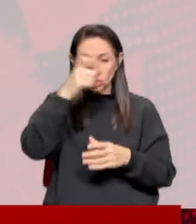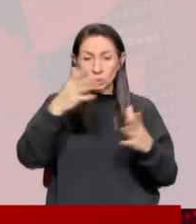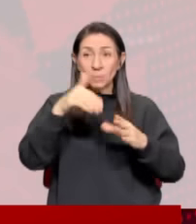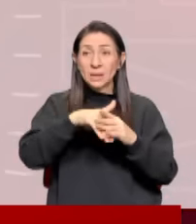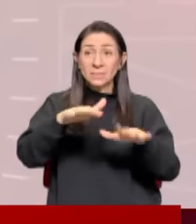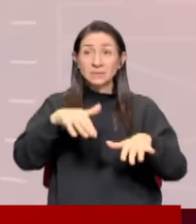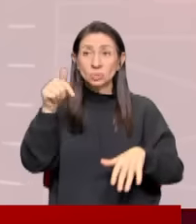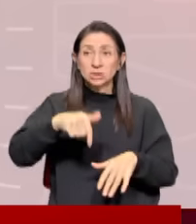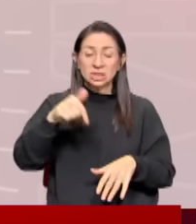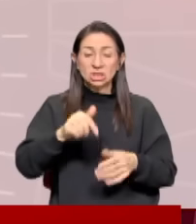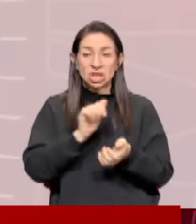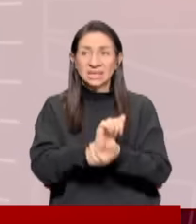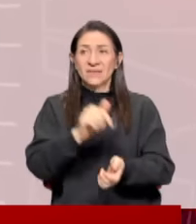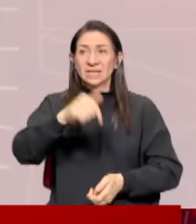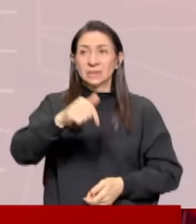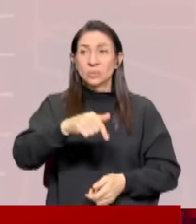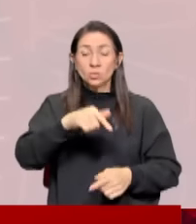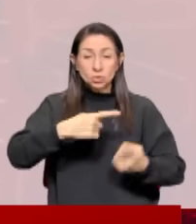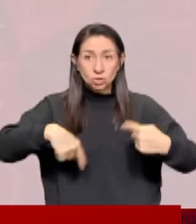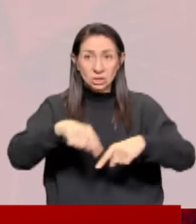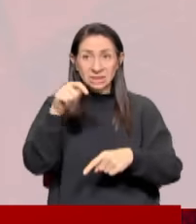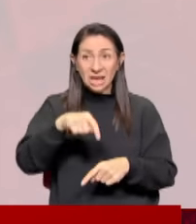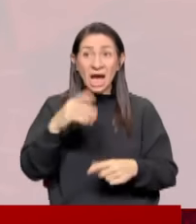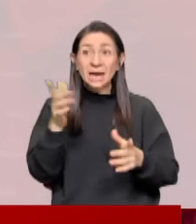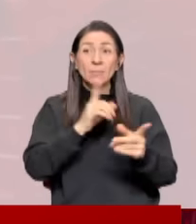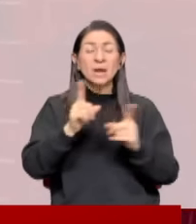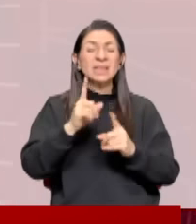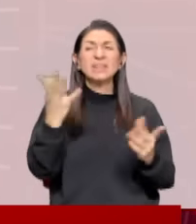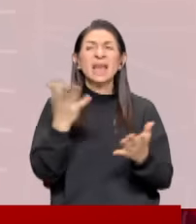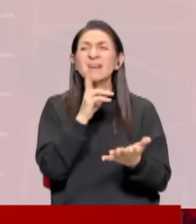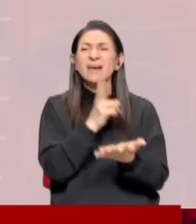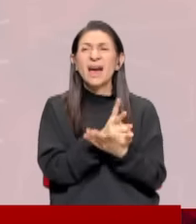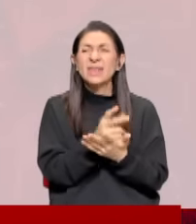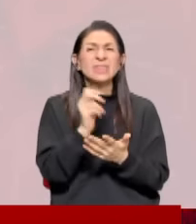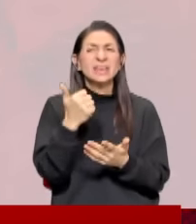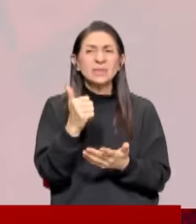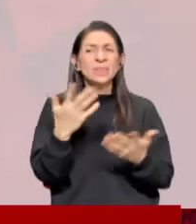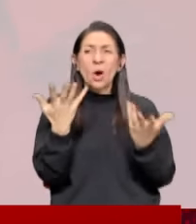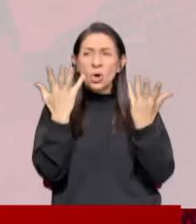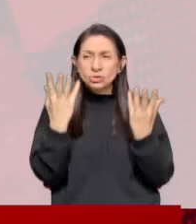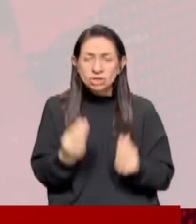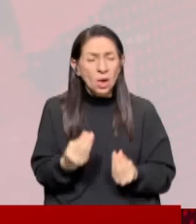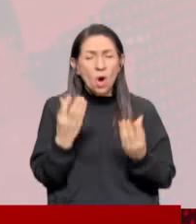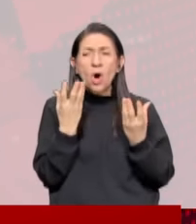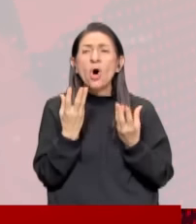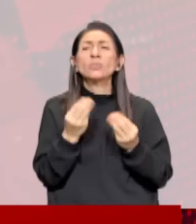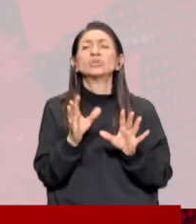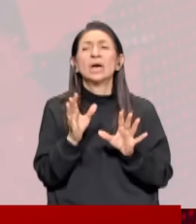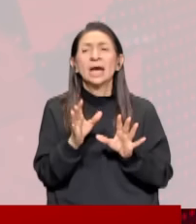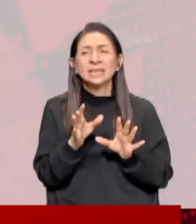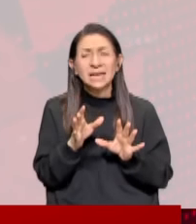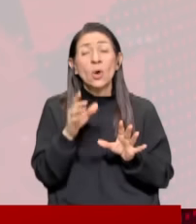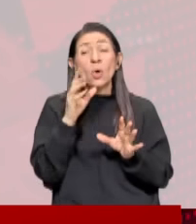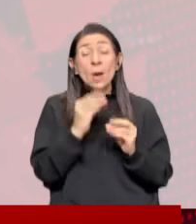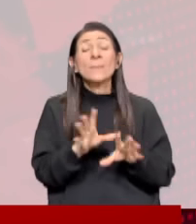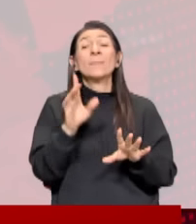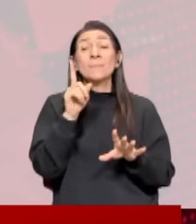Büyük Millet Meclisi burasıdır, cezaevidir, bu hücredir. Hangi mahkeme kararının ne zaman ve ne şekilde uygulanacağını,